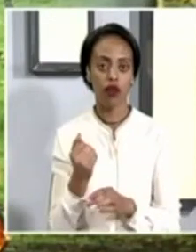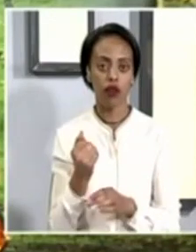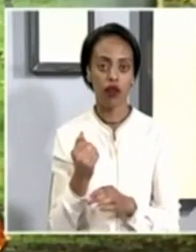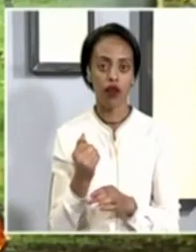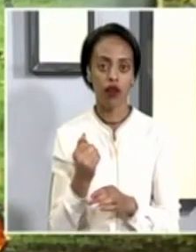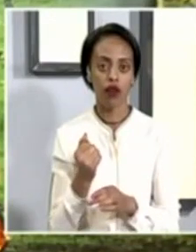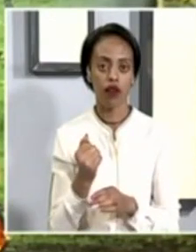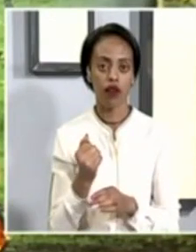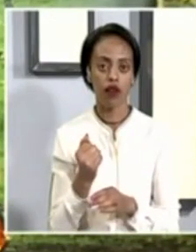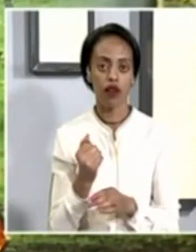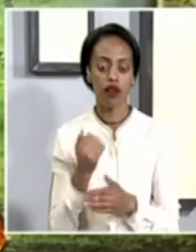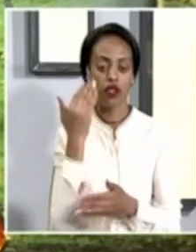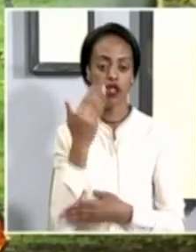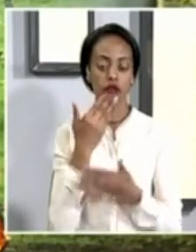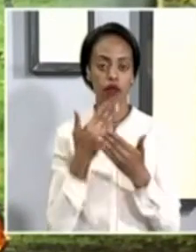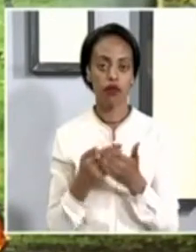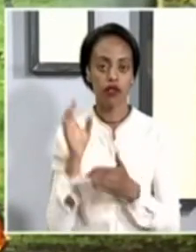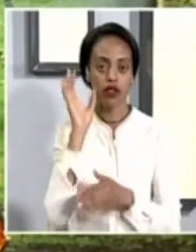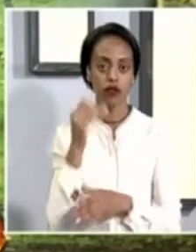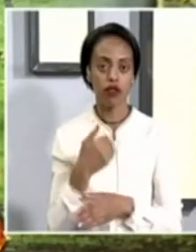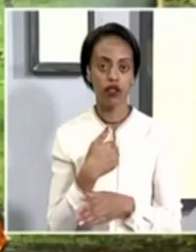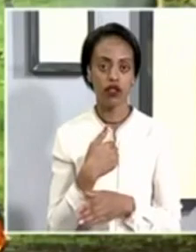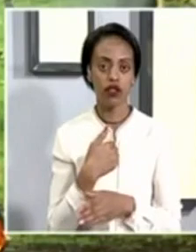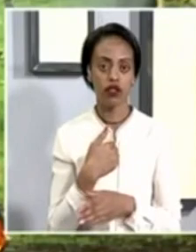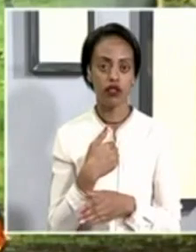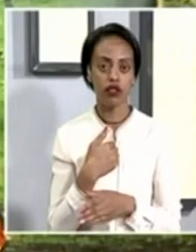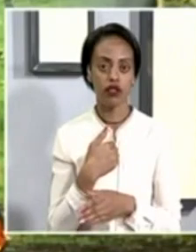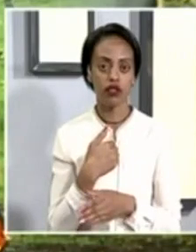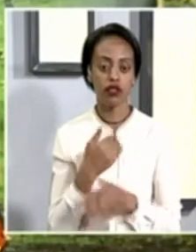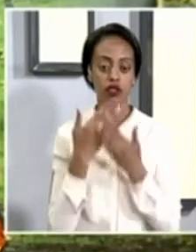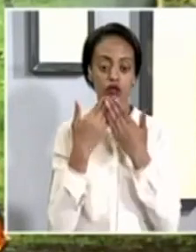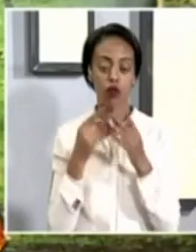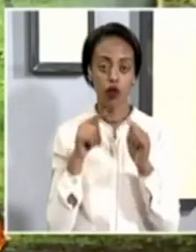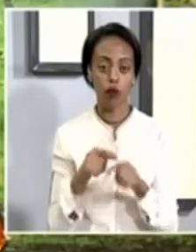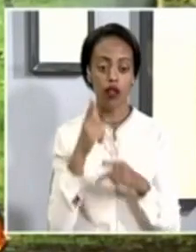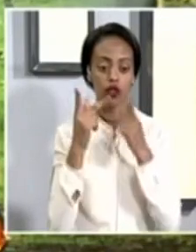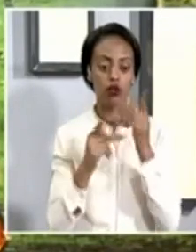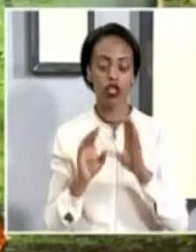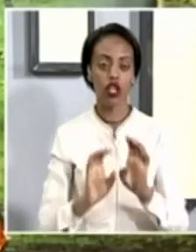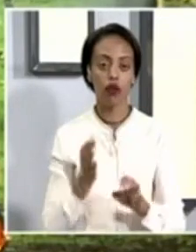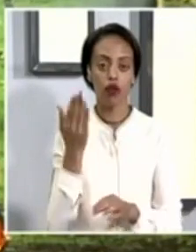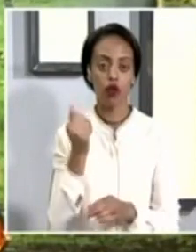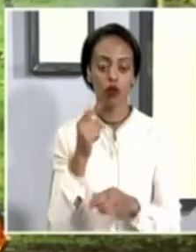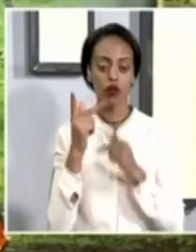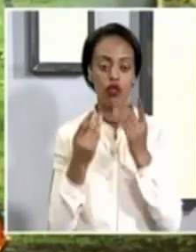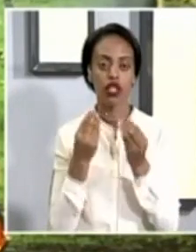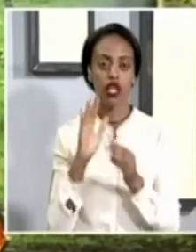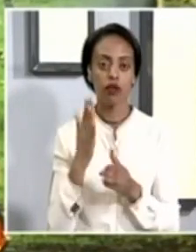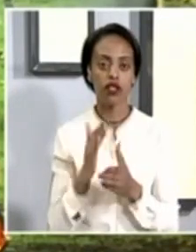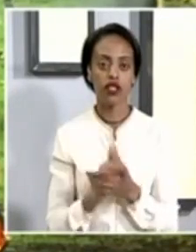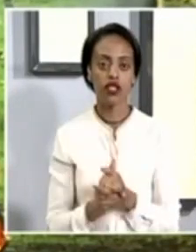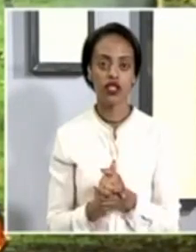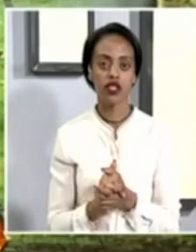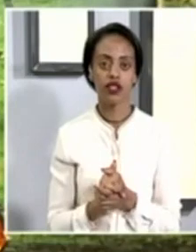ውዒልኪ እግዚኣብሔር መስገን ይስማዓኒ ኣሎ ርግበ ፅቡቅ ሎማዓንቲ ዑደት ተሳሊጡ ነይሩ ሞት ዑደት እንታይ እዩ ዝመስል ወልደ ምህረት